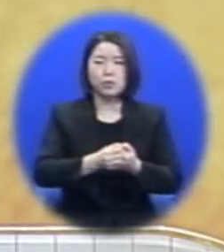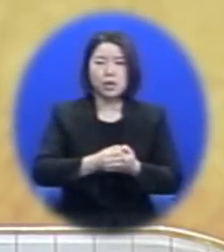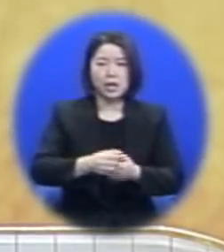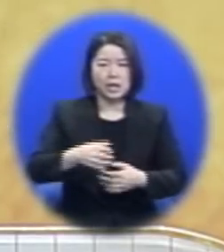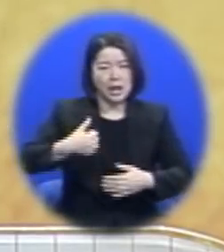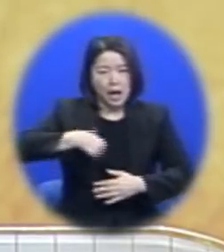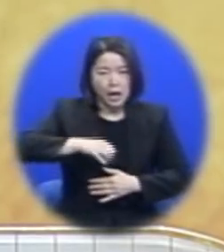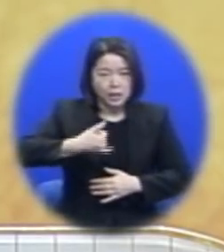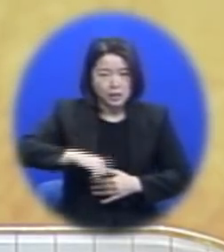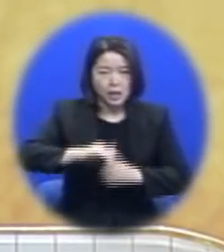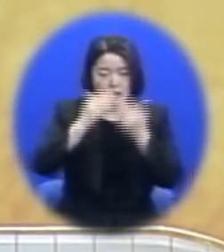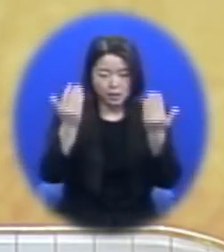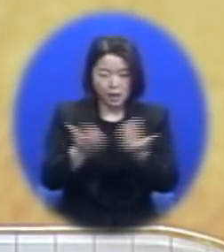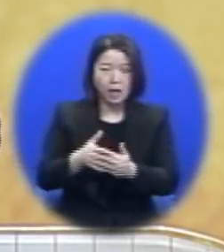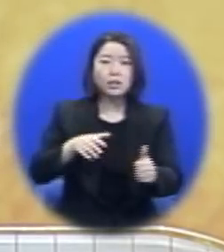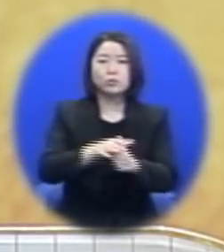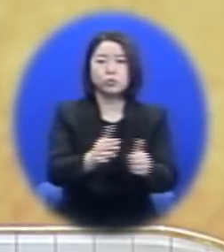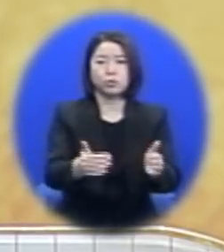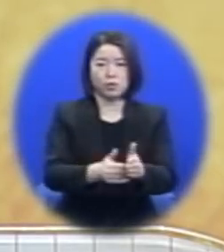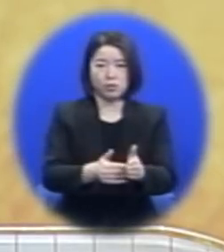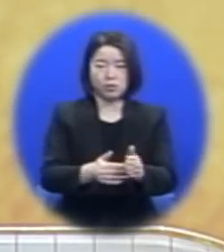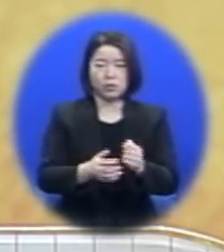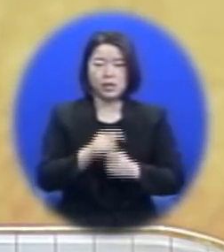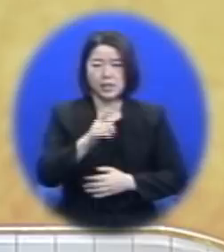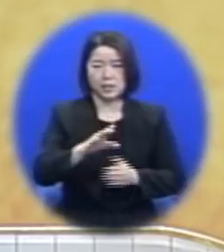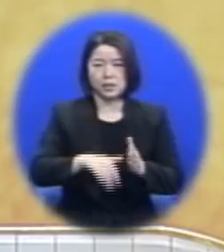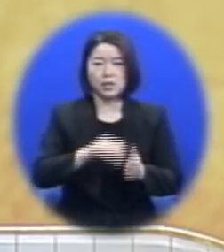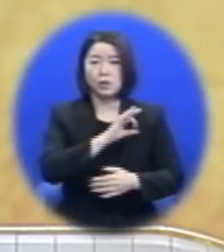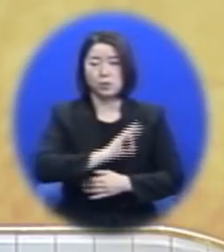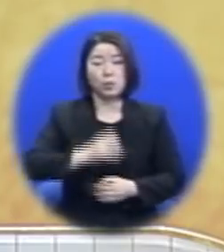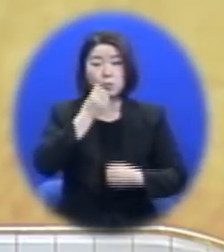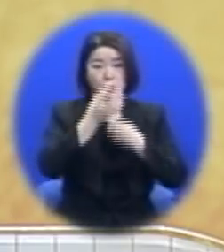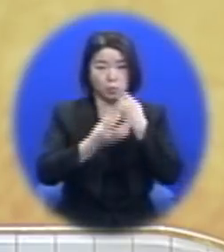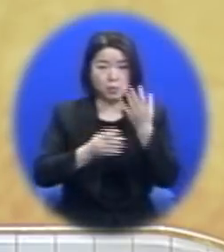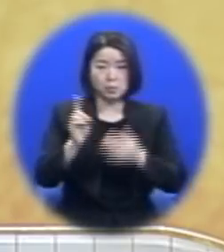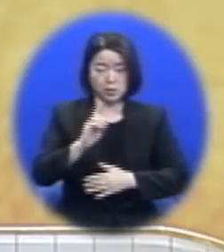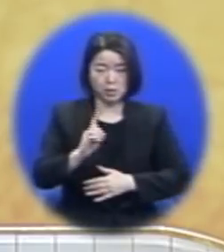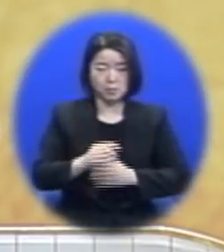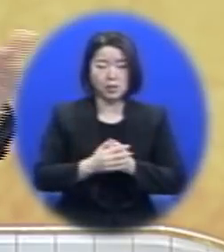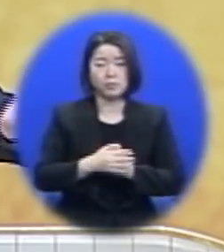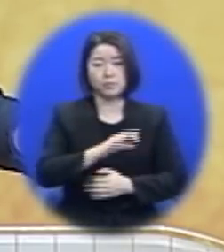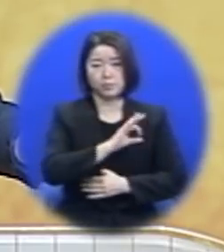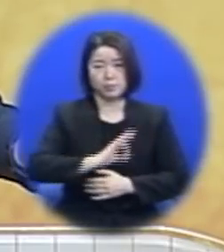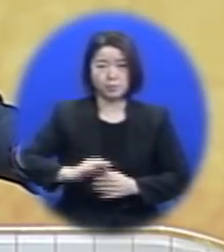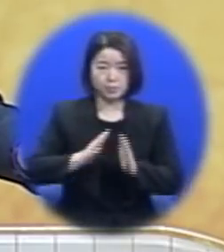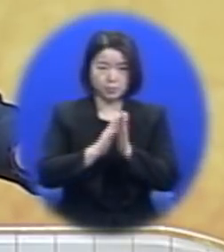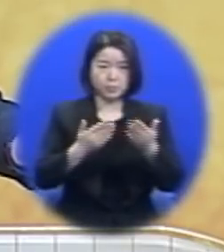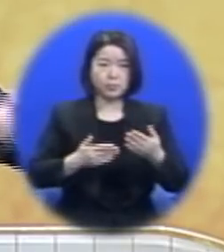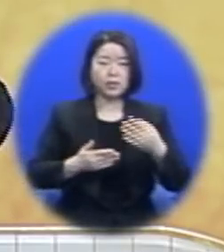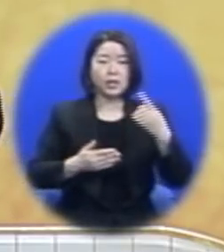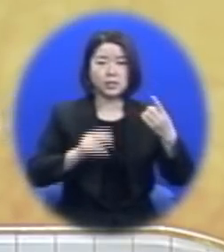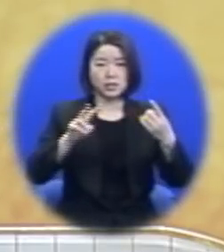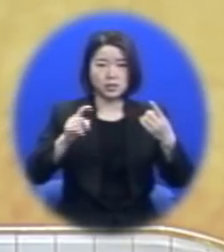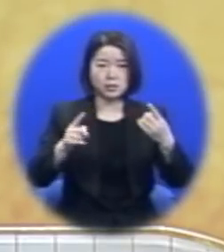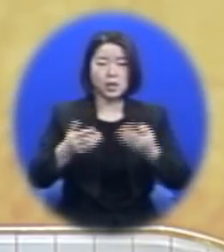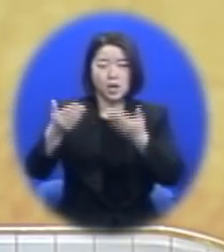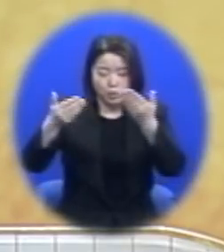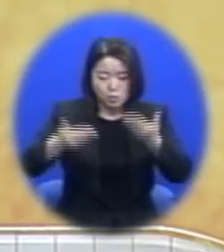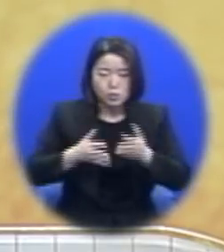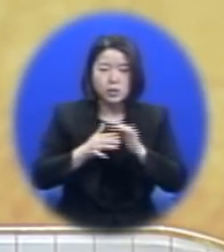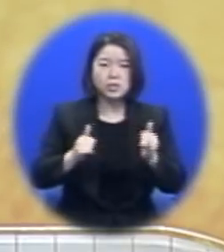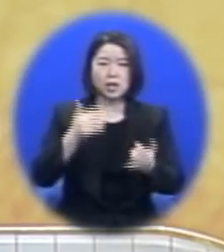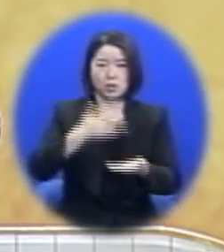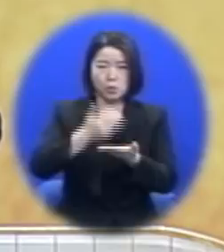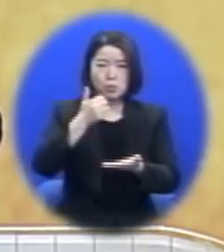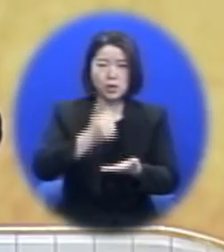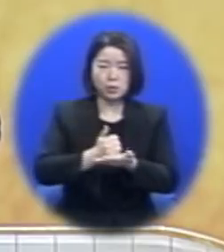죽여버립니다. 그때 욥이 이렇게 고백합니다. 욥기 1장 21절에 주신 자도 여호와시요 취하신 자도